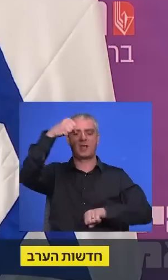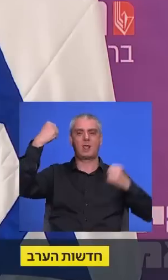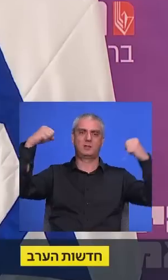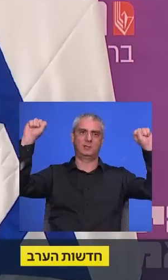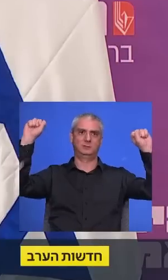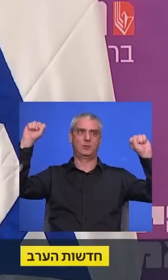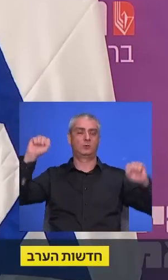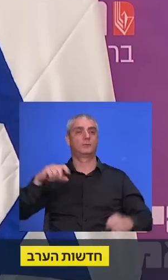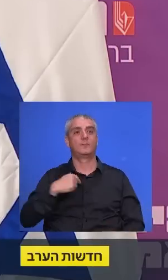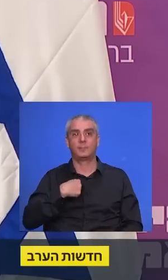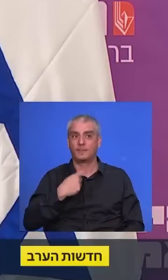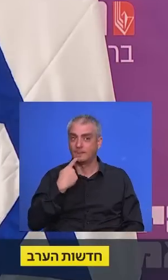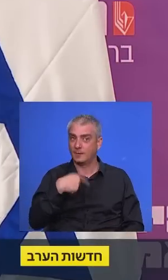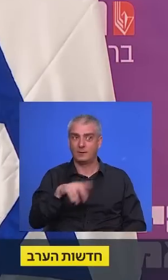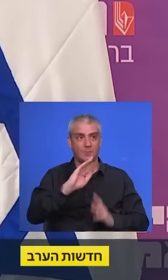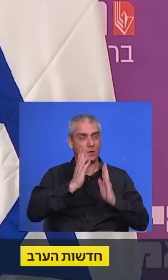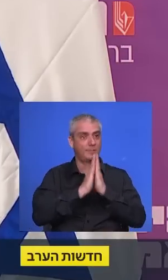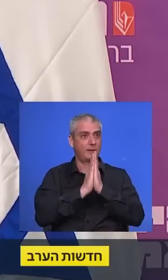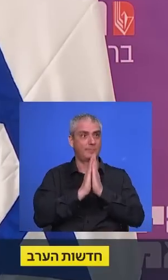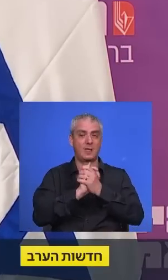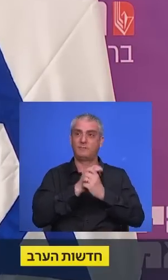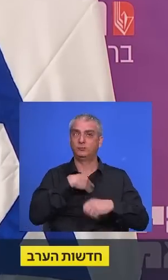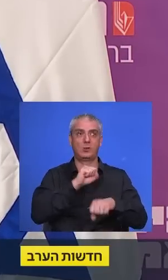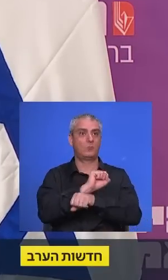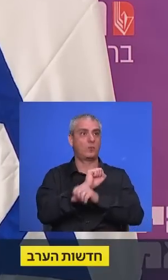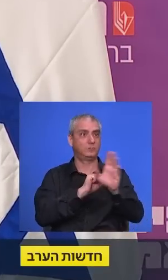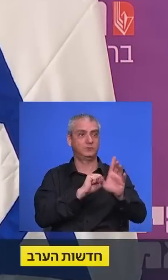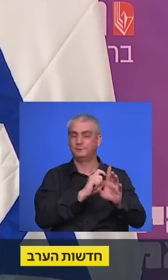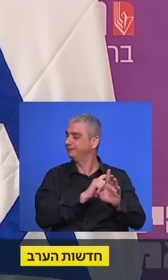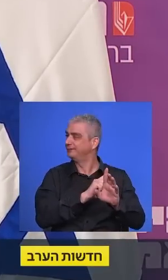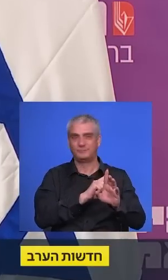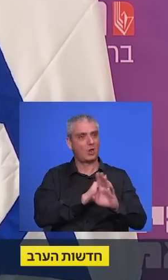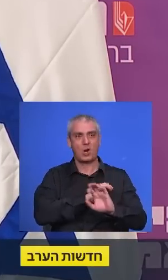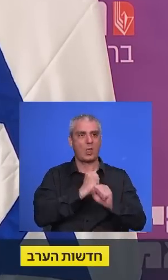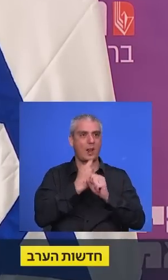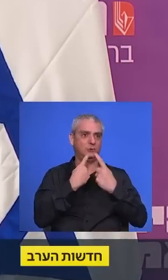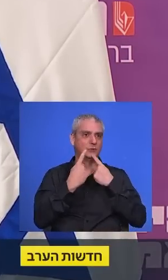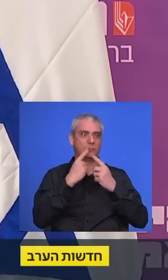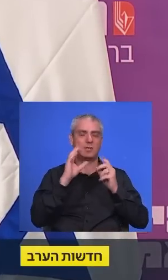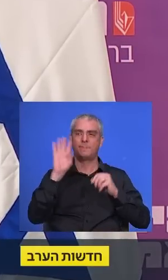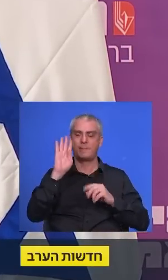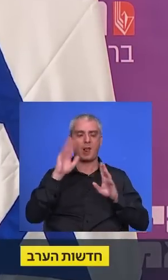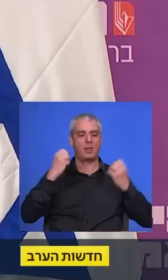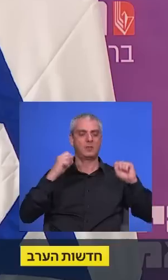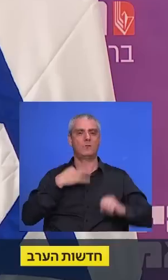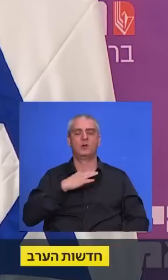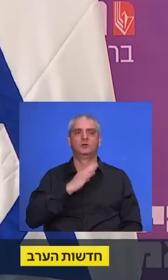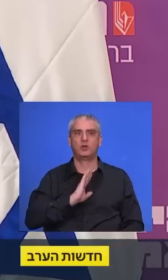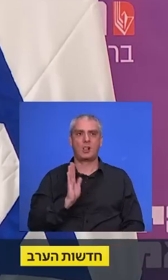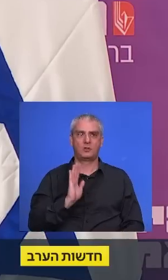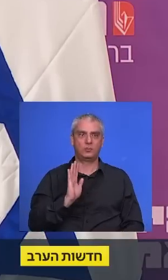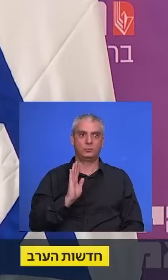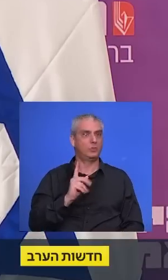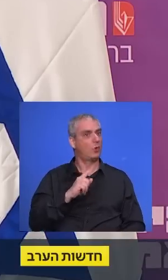העצמאות. אני חוזרת וקוראת לחבריי באופוזיציה. לא לשאת ולתת עם נתניהו על הדמוקרטיה שלנו.